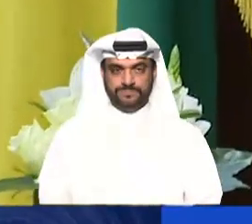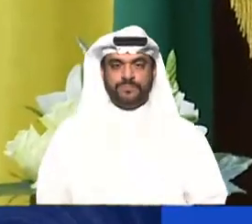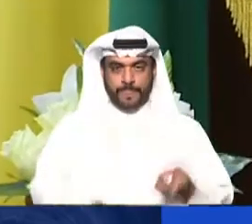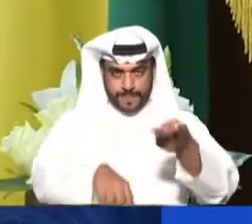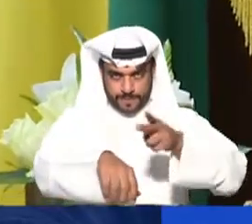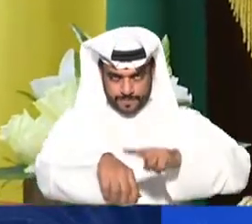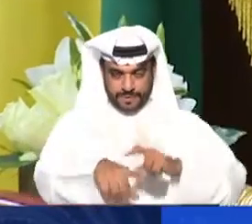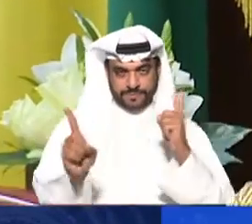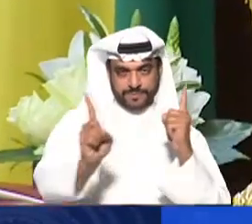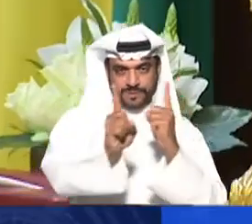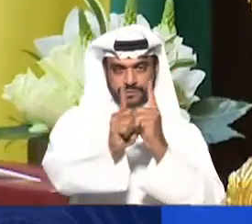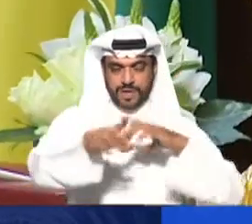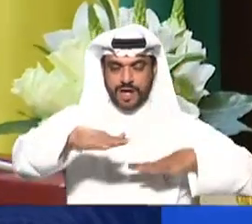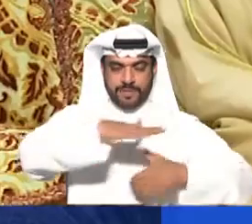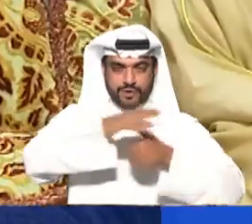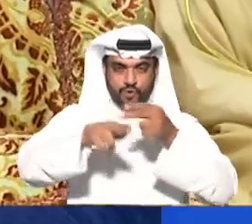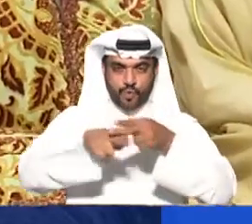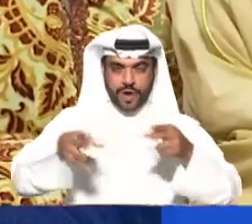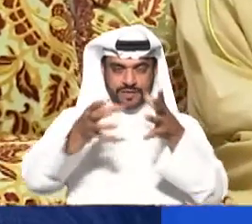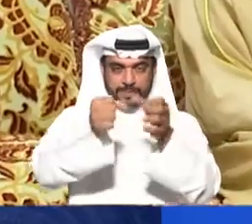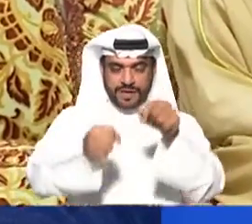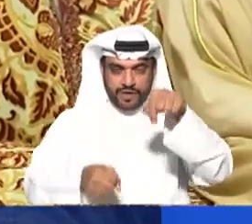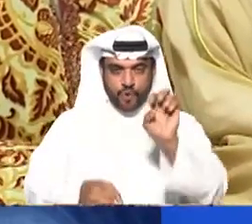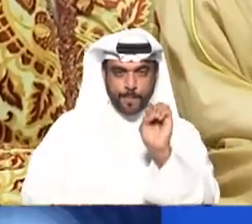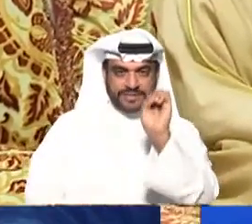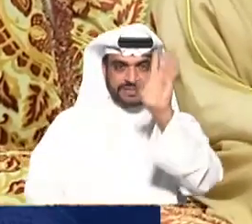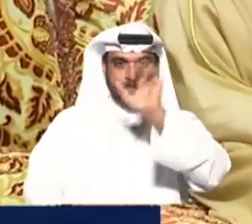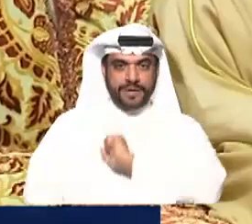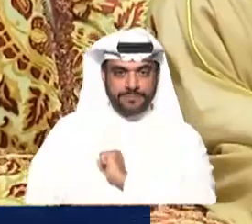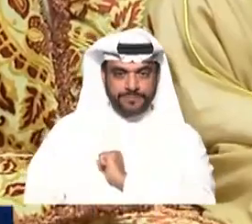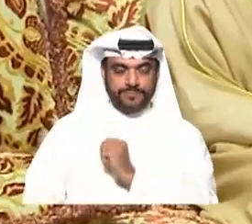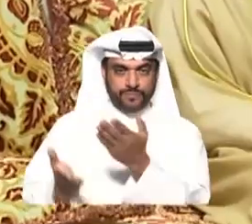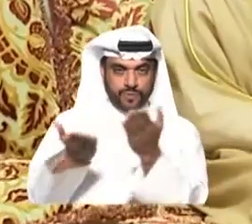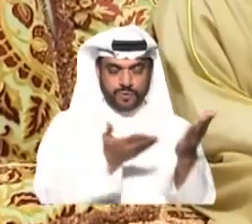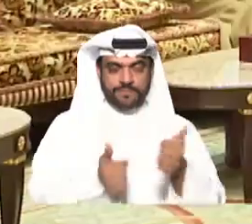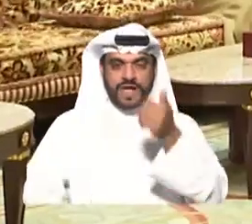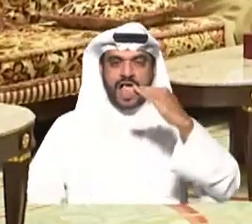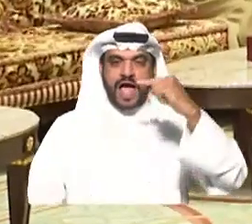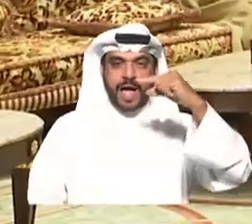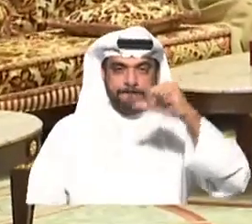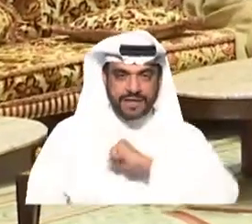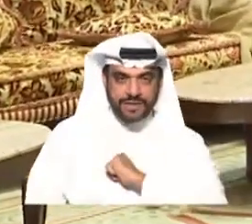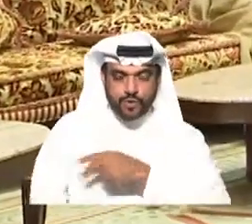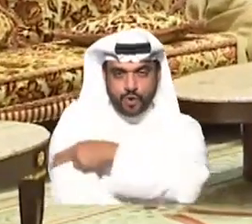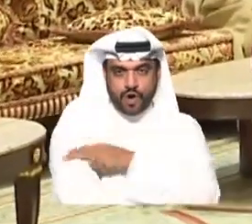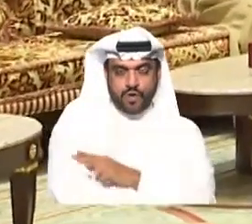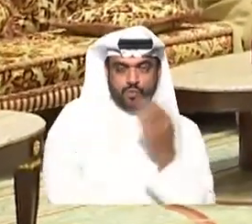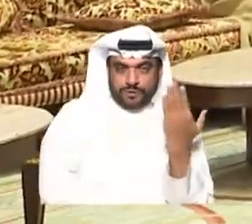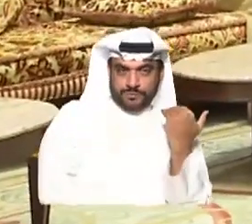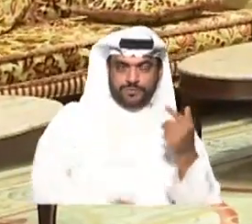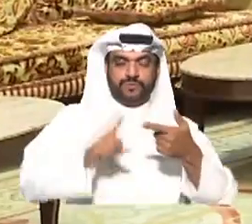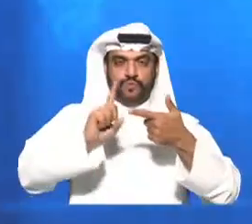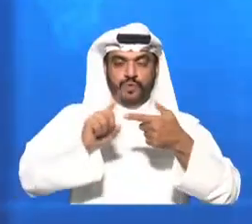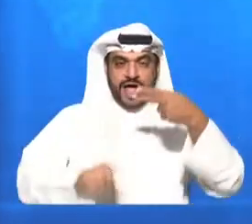كما استقبل سموه حفظه الله بقصر بيان صباح اليوم كلا من السيد أحمد يعقوب العبد الله والدكتور علي